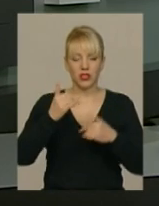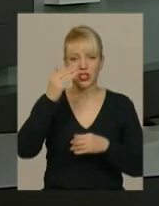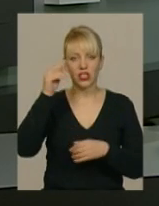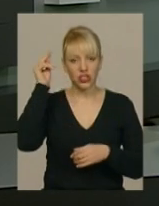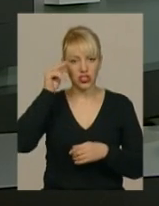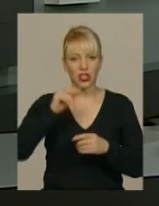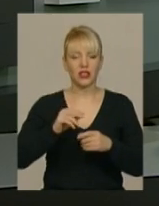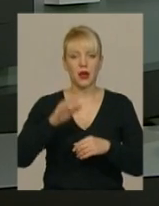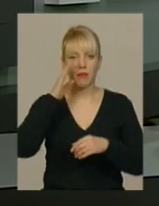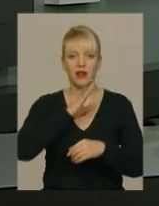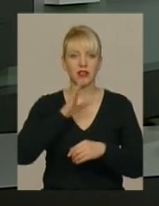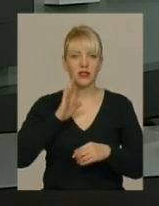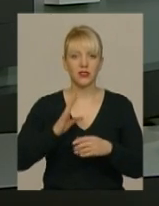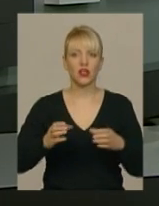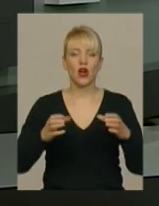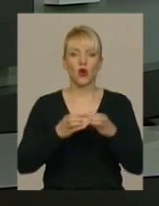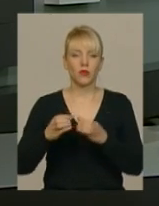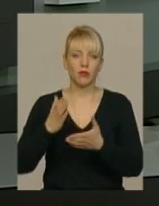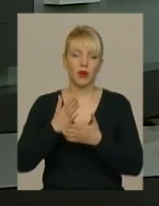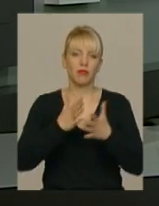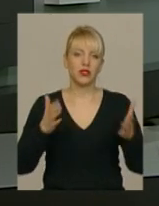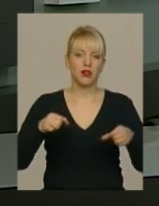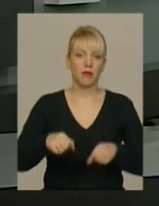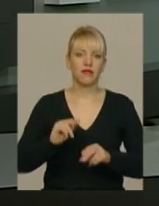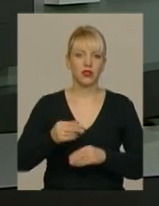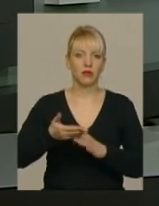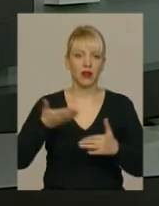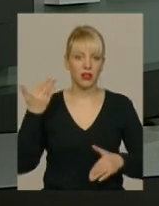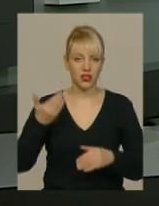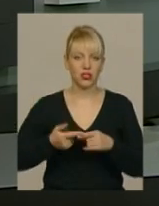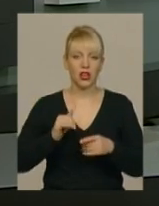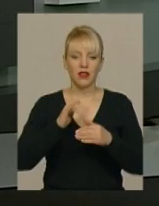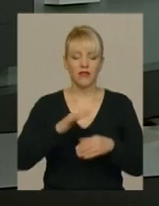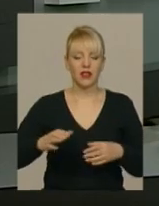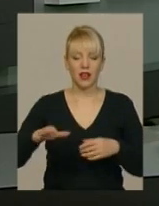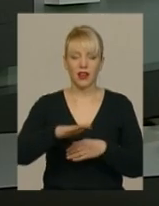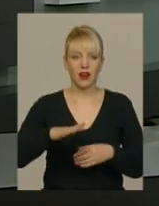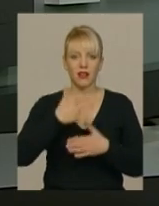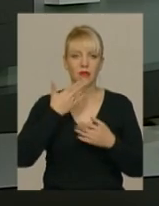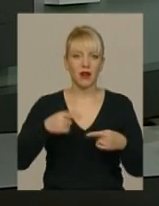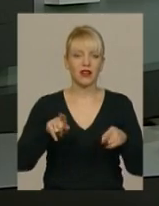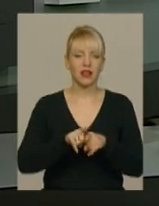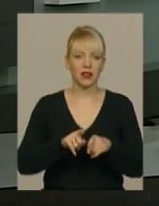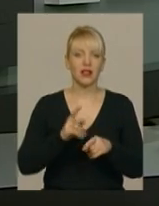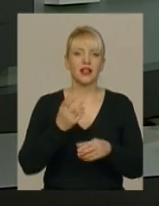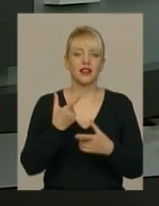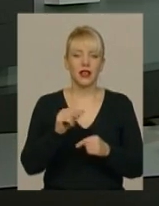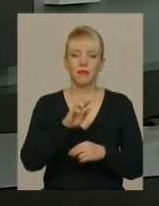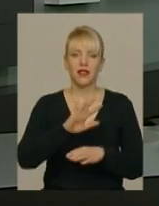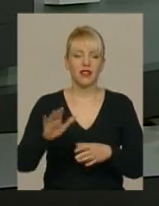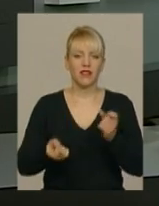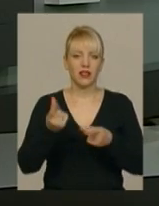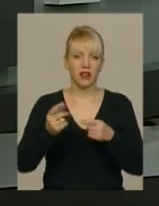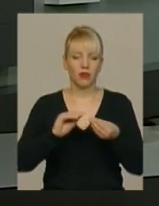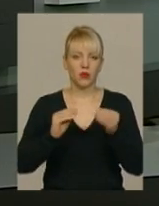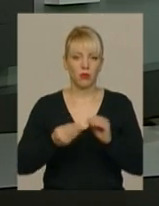комітети мають більше прав, аніж раніше. Утім, зауважує, в країні немає жодного міста чи району, де б не виникали проблеми з батьківськими комітетами.